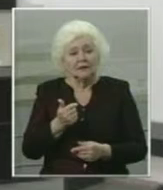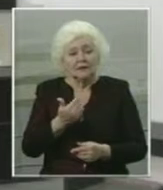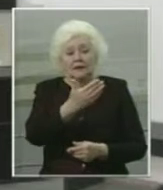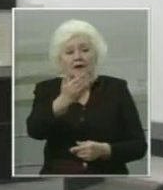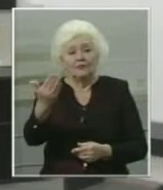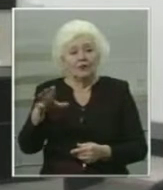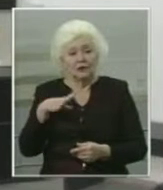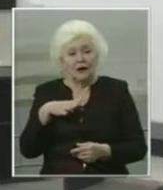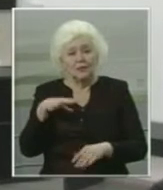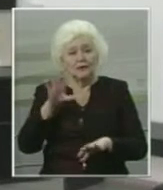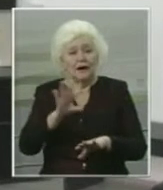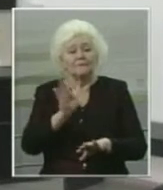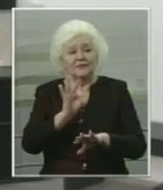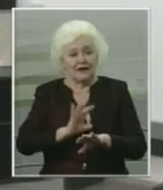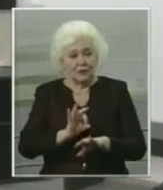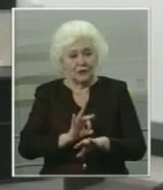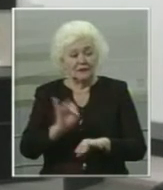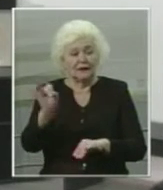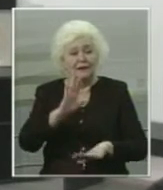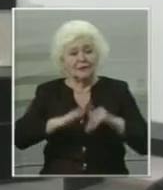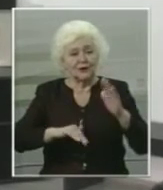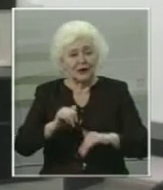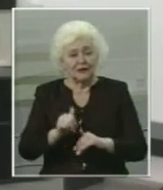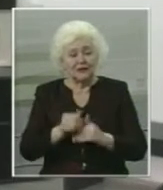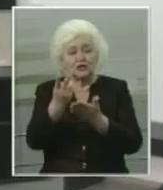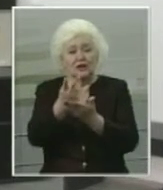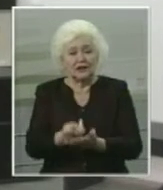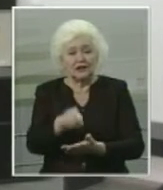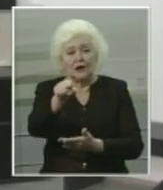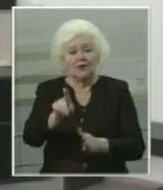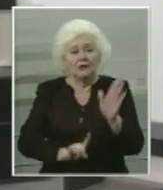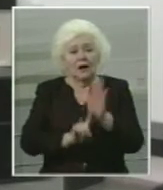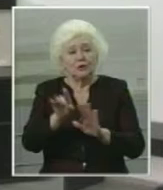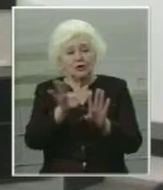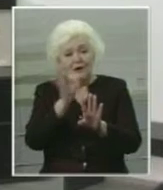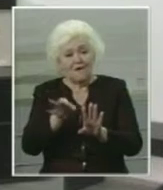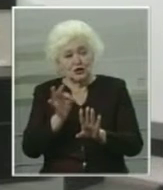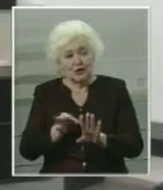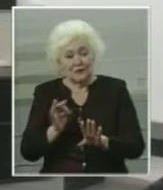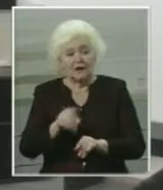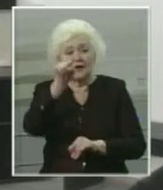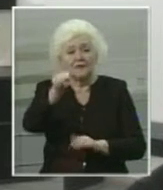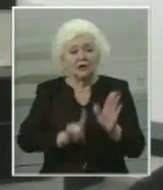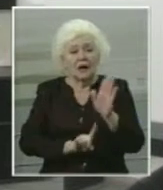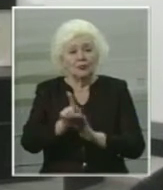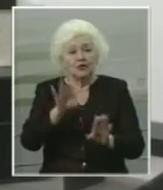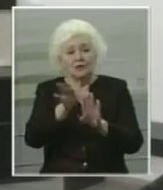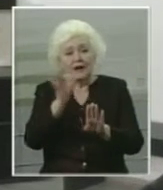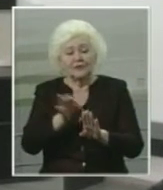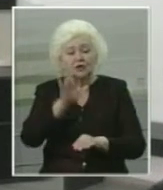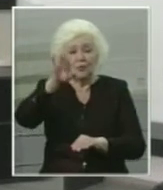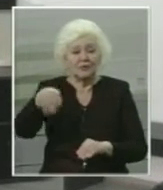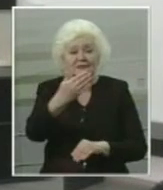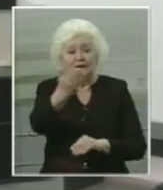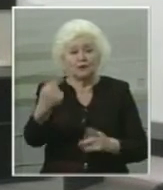вона була захворіла і практично лежачи, вона почала вишивати. Вона почала вишивати, і після того у